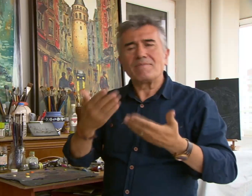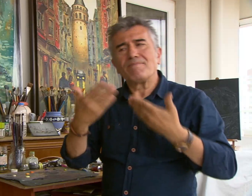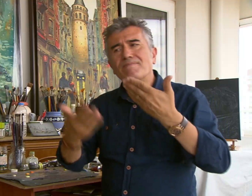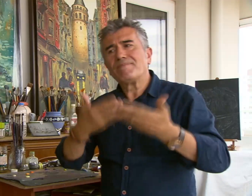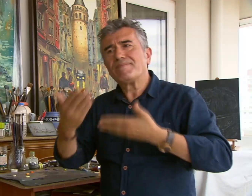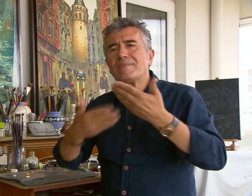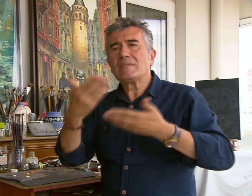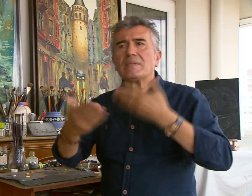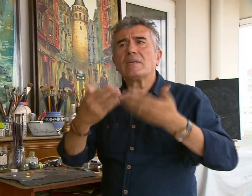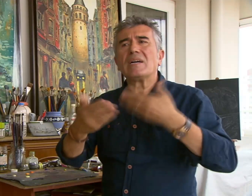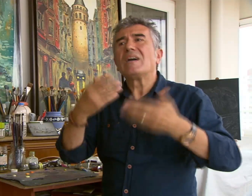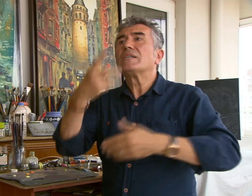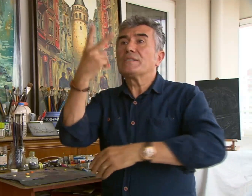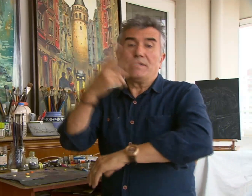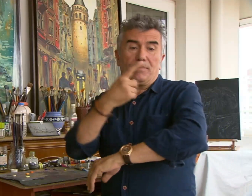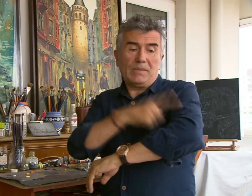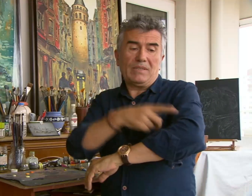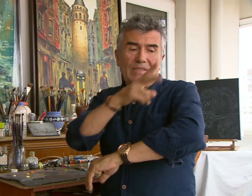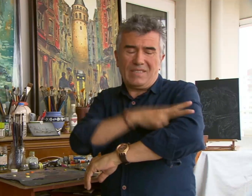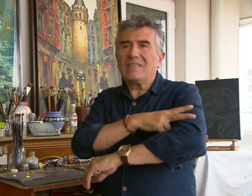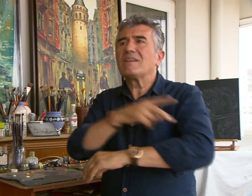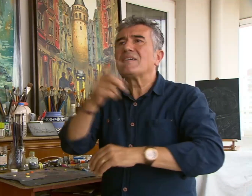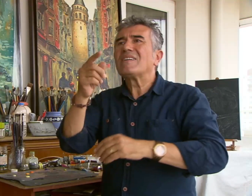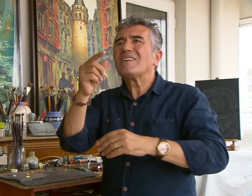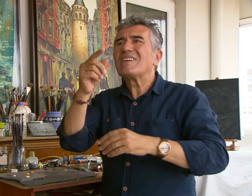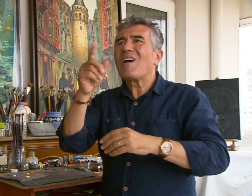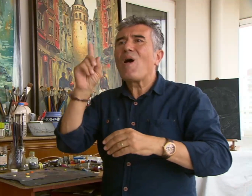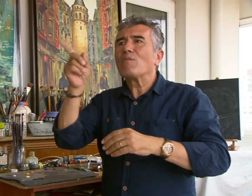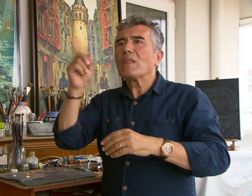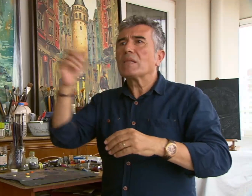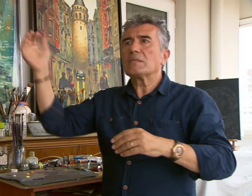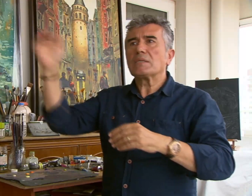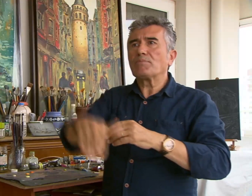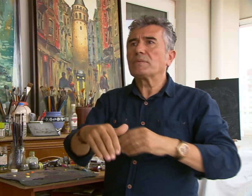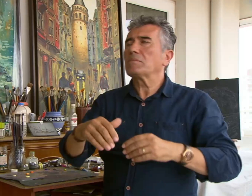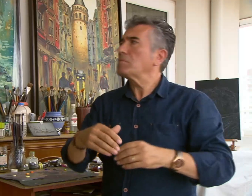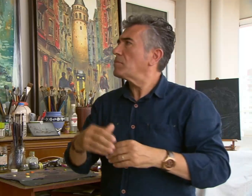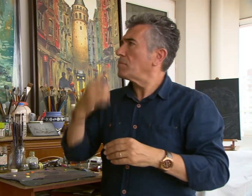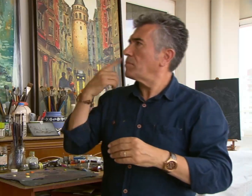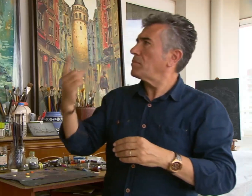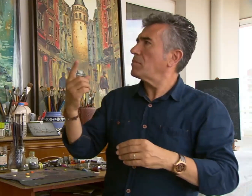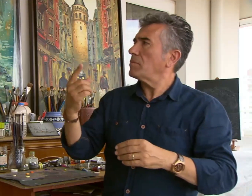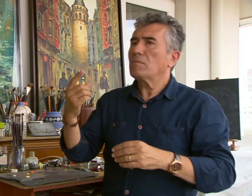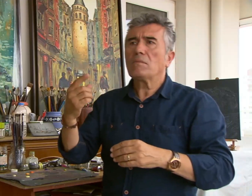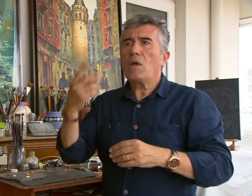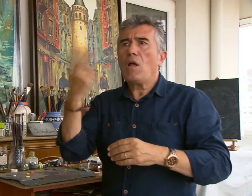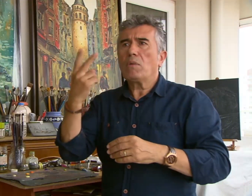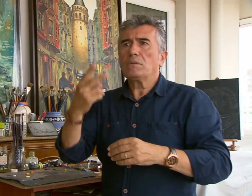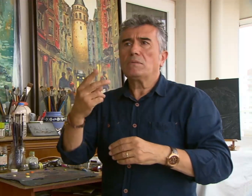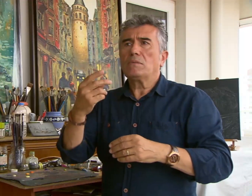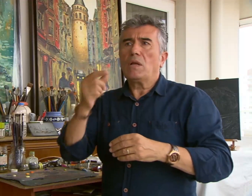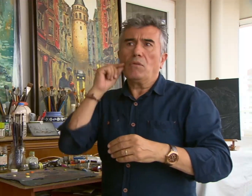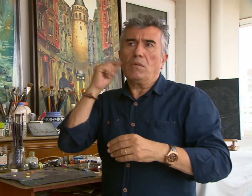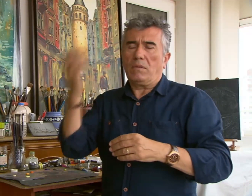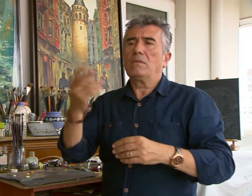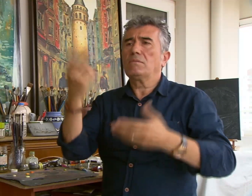Derslere başladık okulumuzda. Birinci sınıf öyle geçti aslında, zorlu geçti. İkinci sınıfta öğrendik ki bir öğretmen